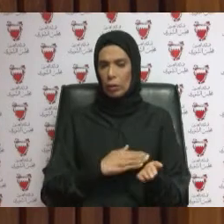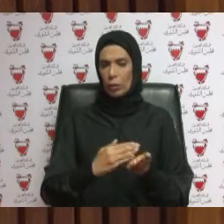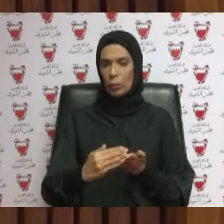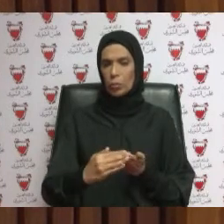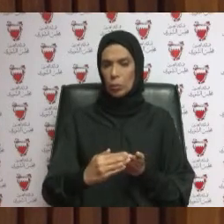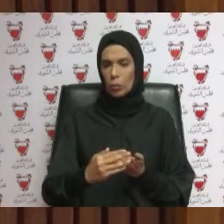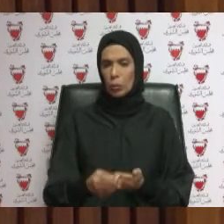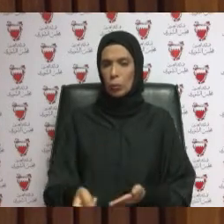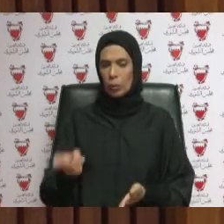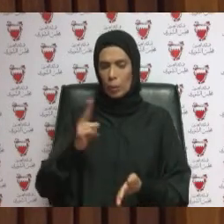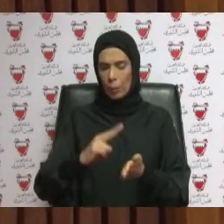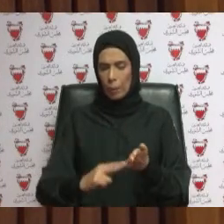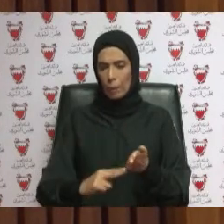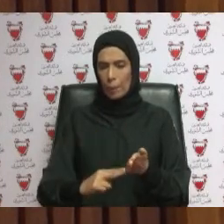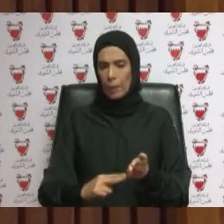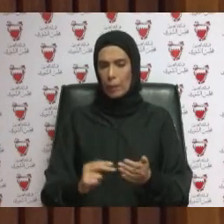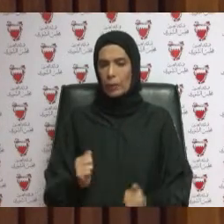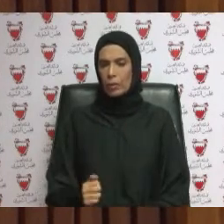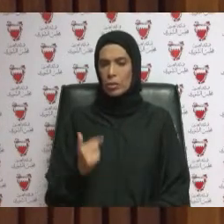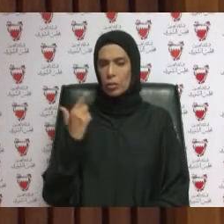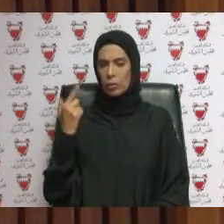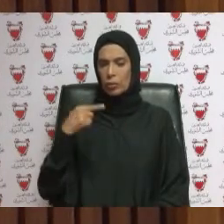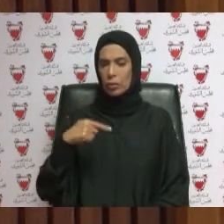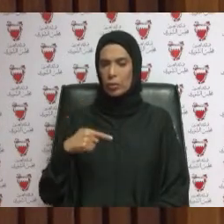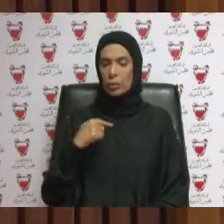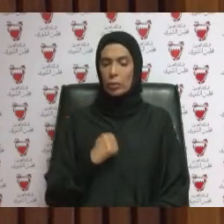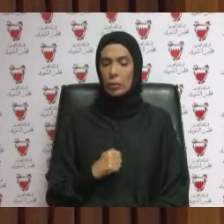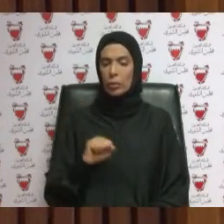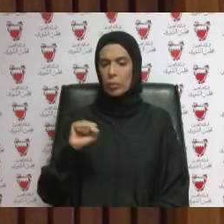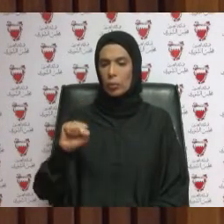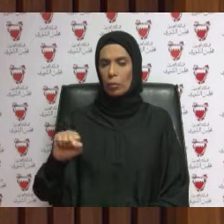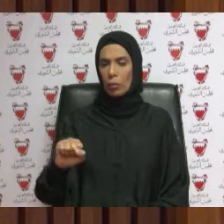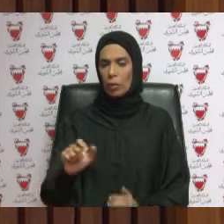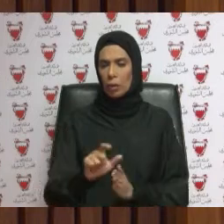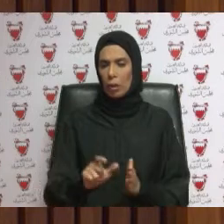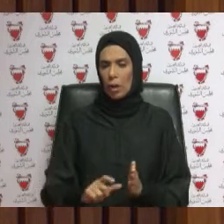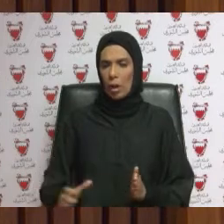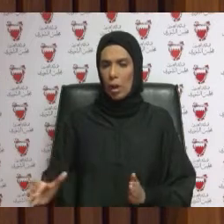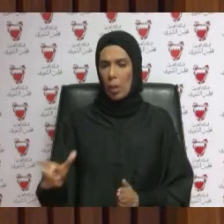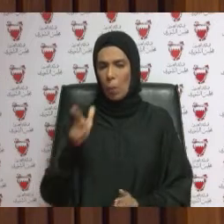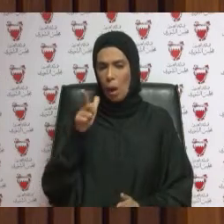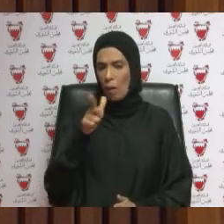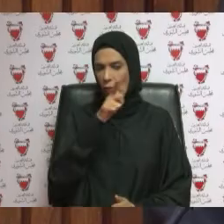وعلى المرسوم بقانون رقم 17 لسنة 2002 بشأن نظام المحافظات وتعديلاته.